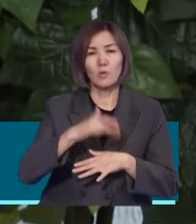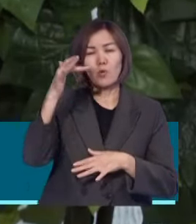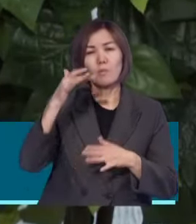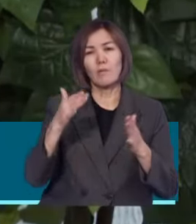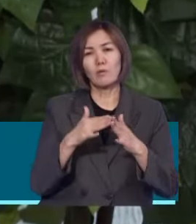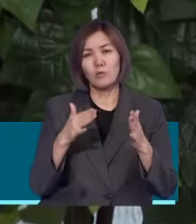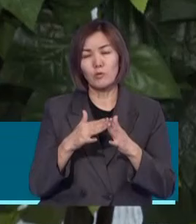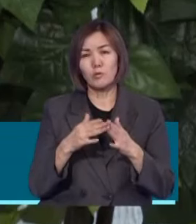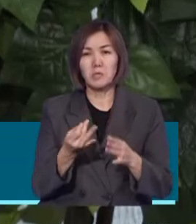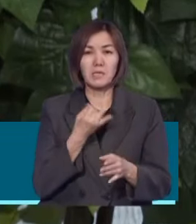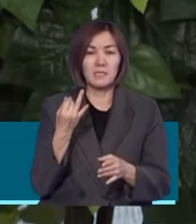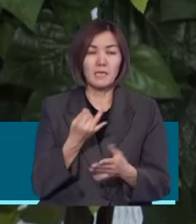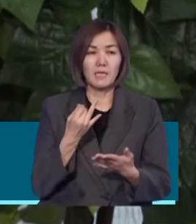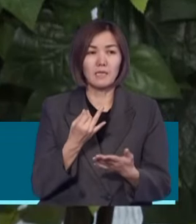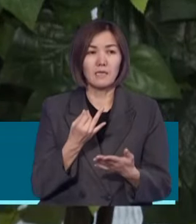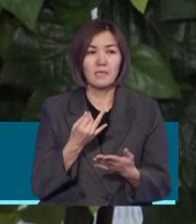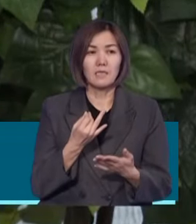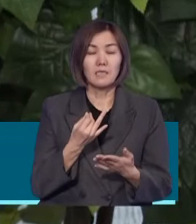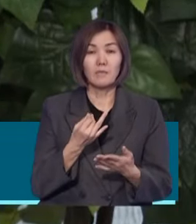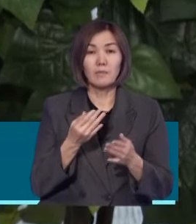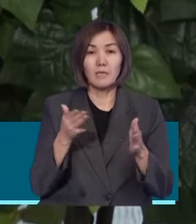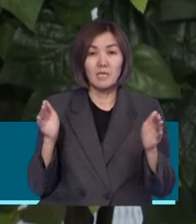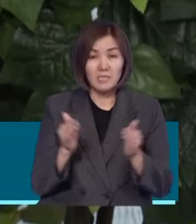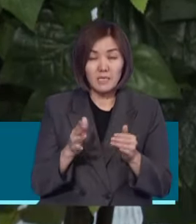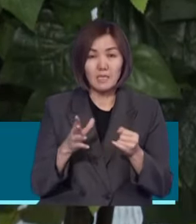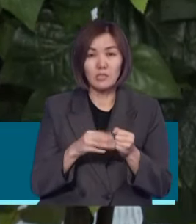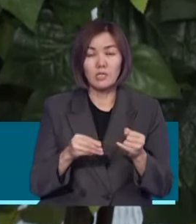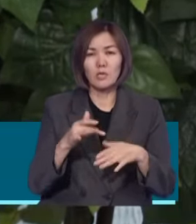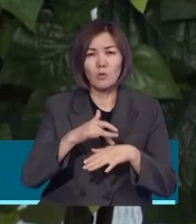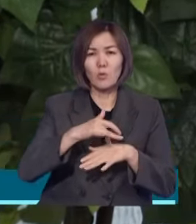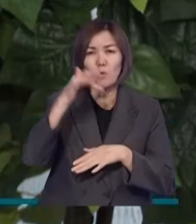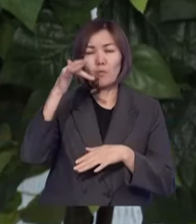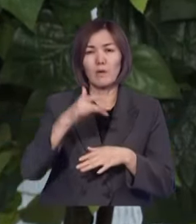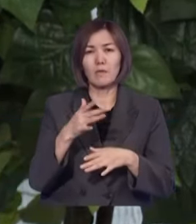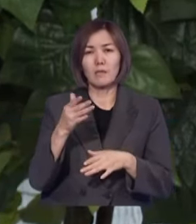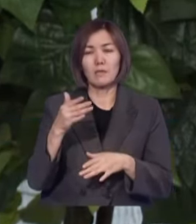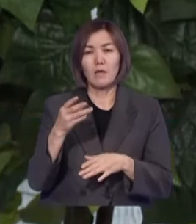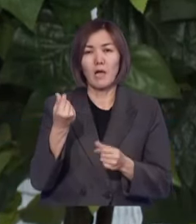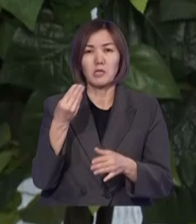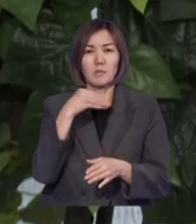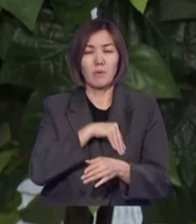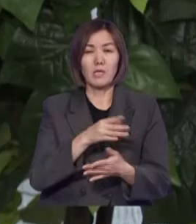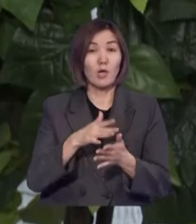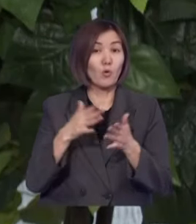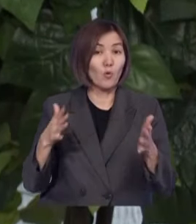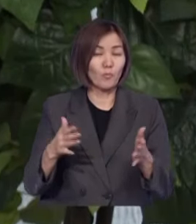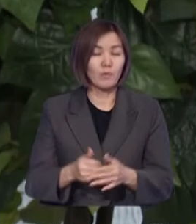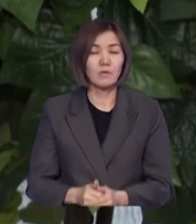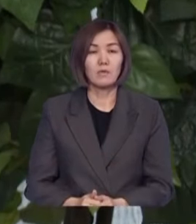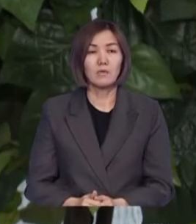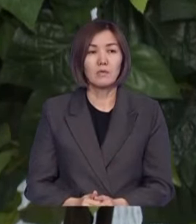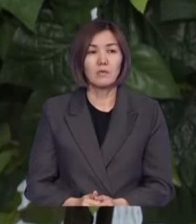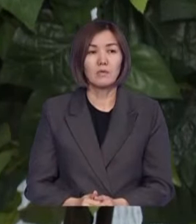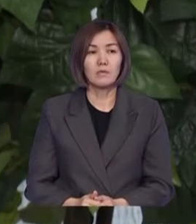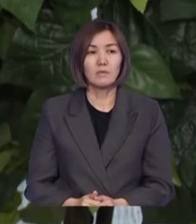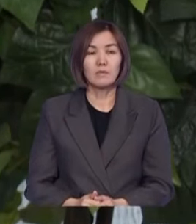бір жерден бір пайда көргенше, олардан 2-3 пайда көргісі келетін шығар, сол себептен көп қабатты ғимараттар салуға